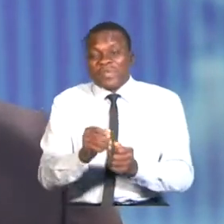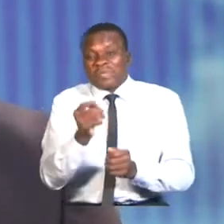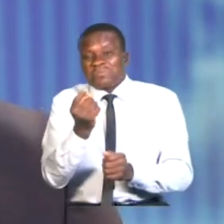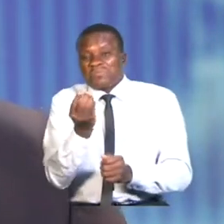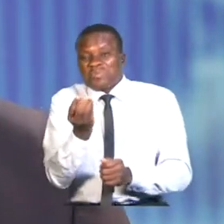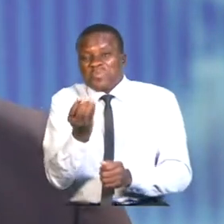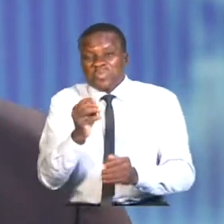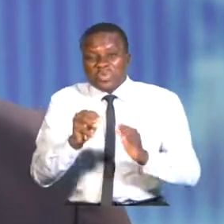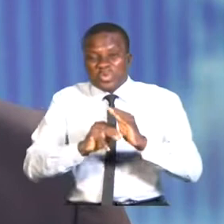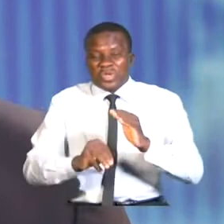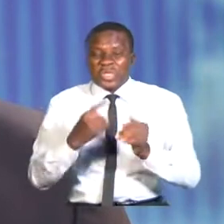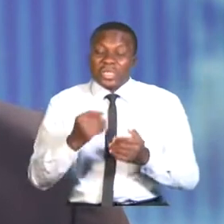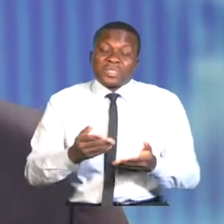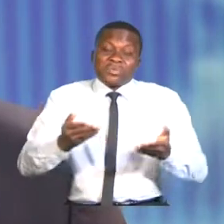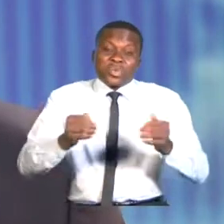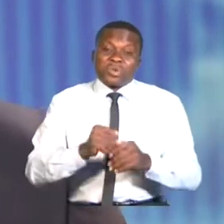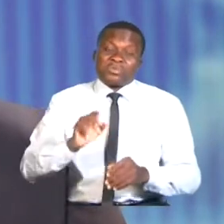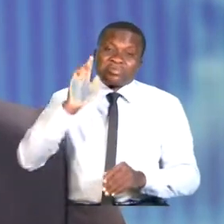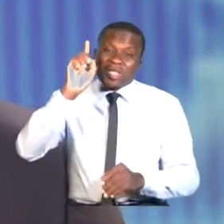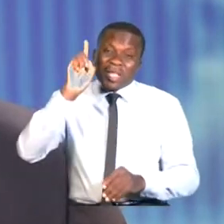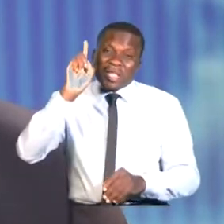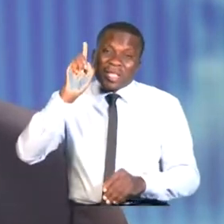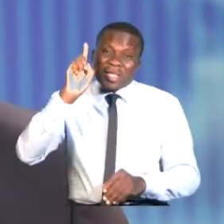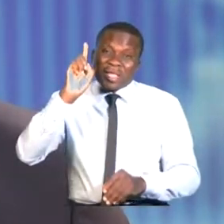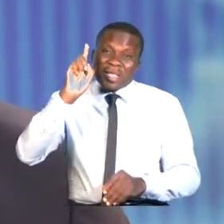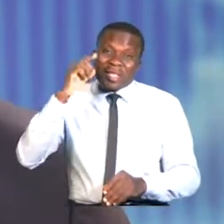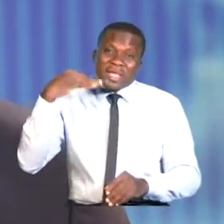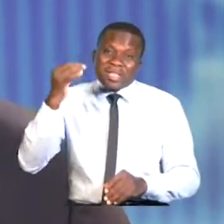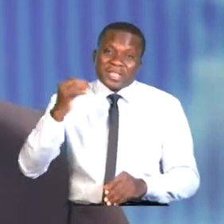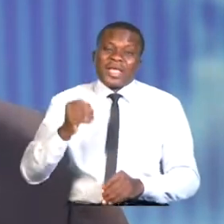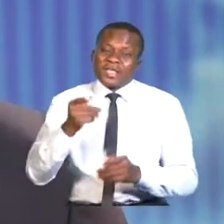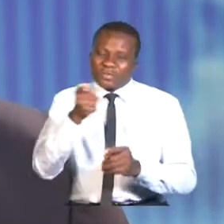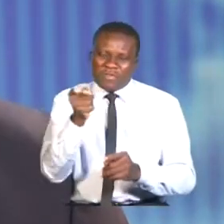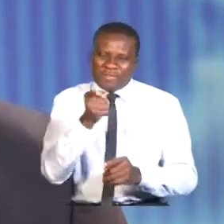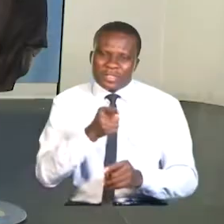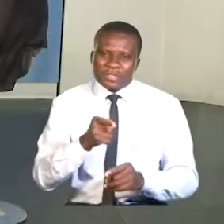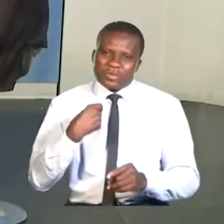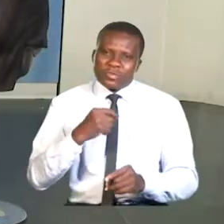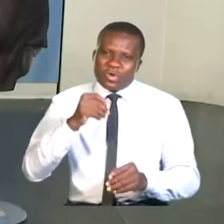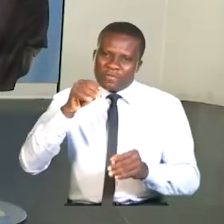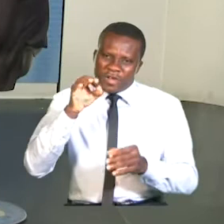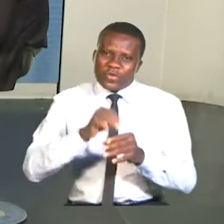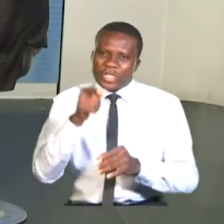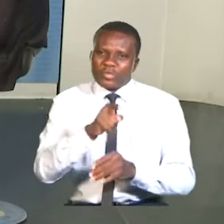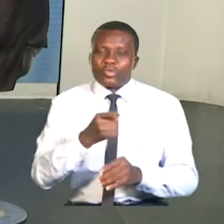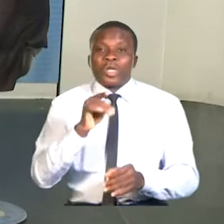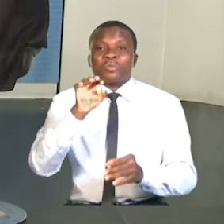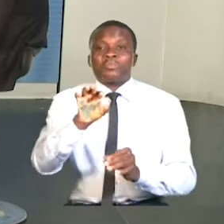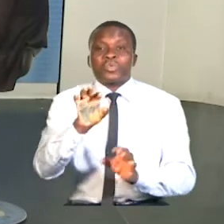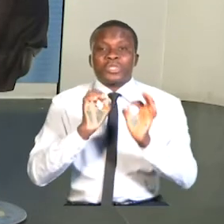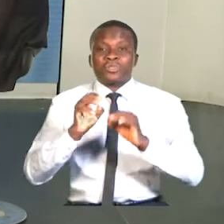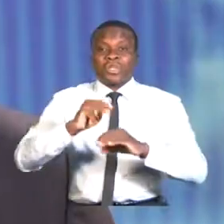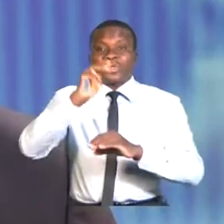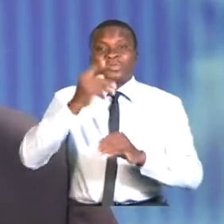minorité qui dit mais lève le doigt le jour-là et nous allons porter notre choix sur vous pour dévier la